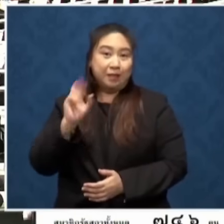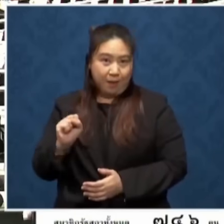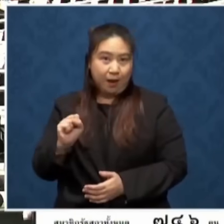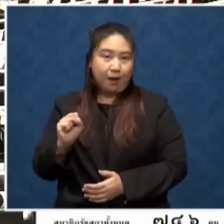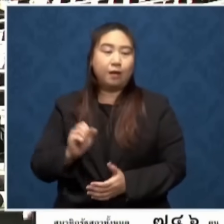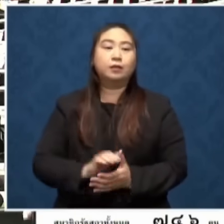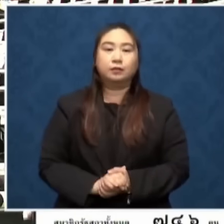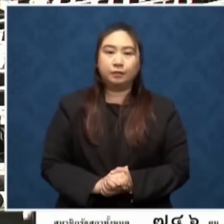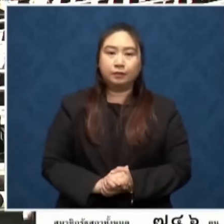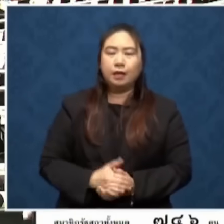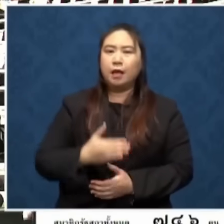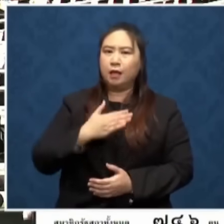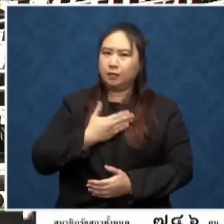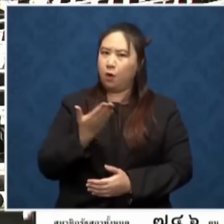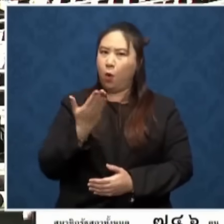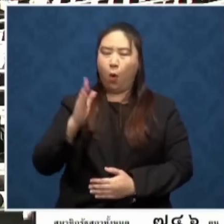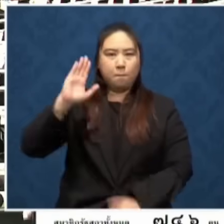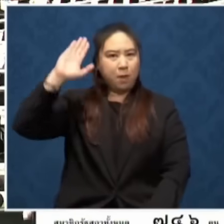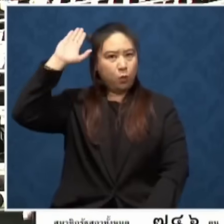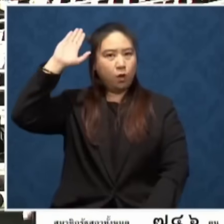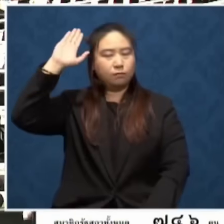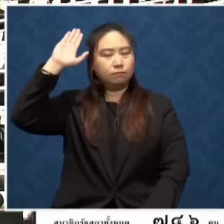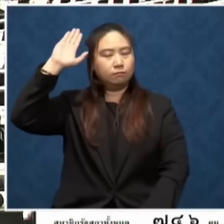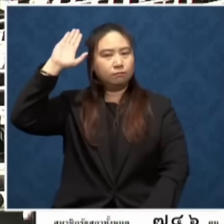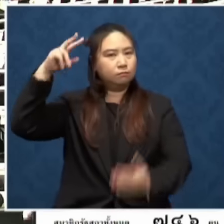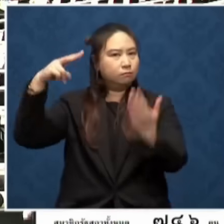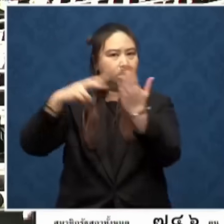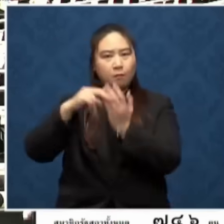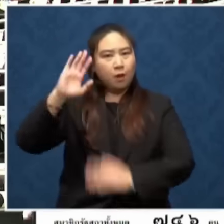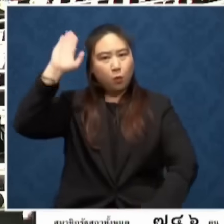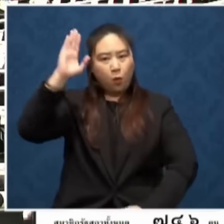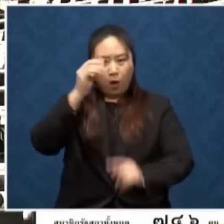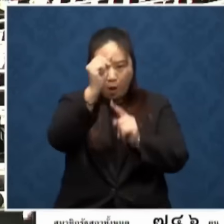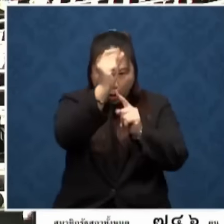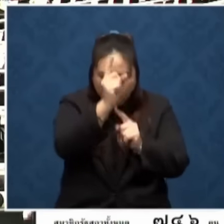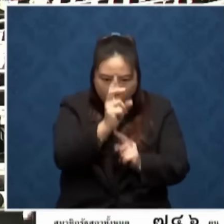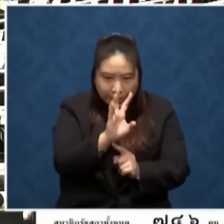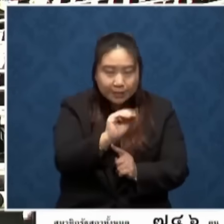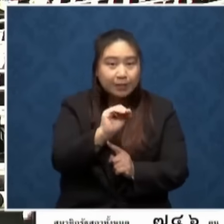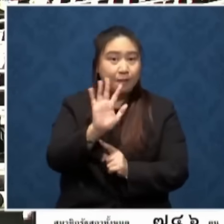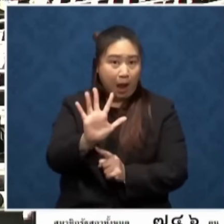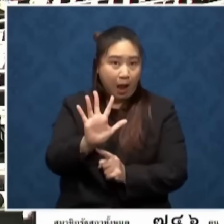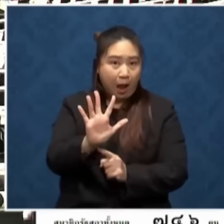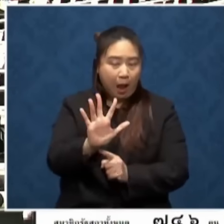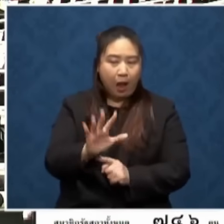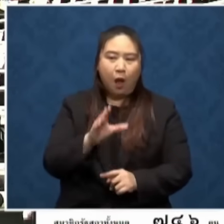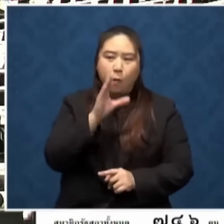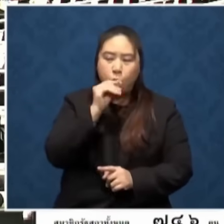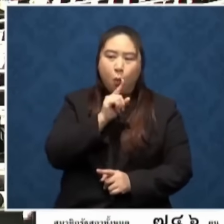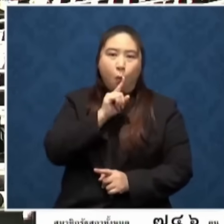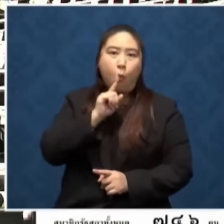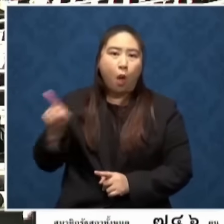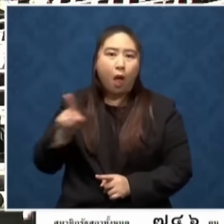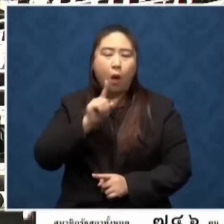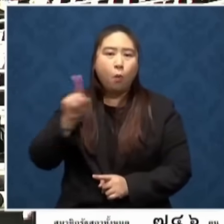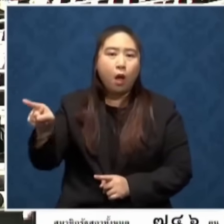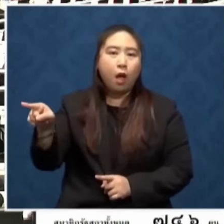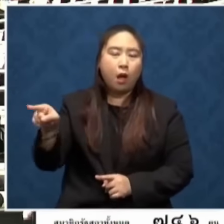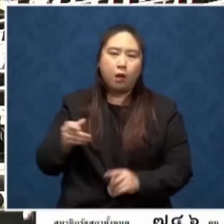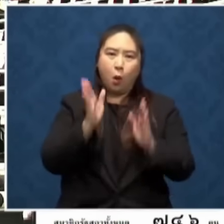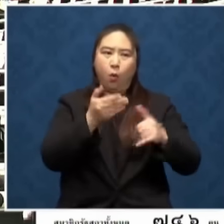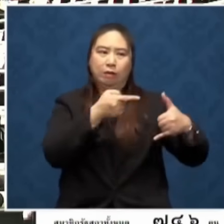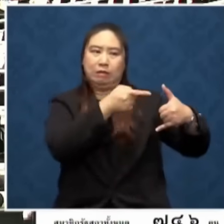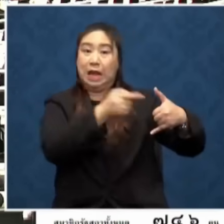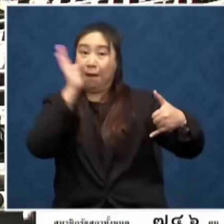คะดิฉันขอประท้วงโดยใช้ข้อที่45ค่ะใส่ร้ายเสียดสีจะถึงผู้ที่อภิปรายเมื่อตะกี้น